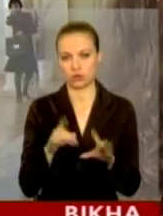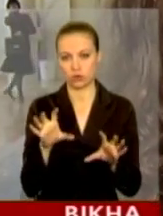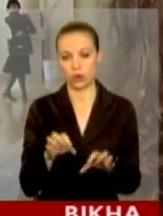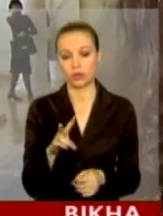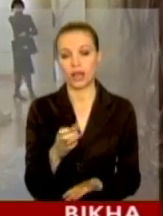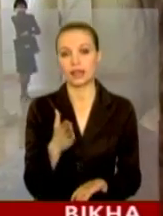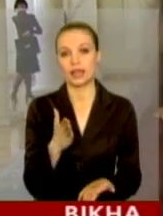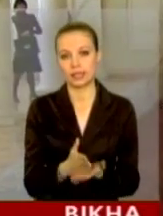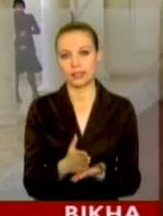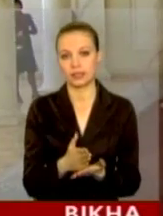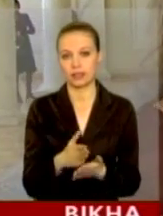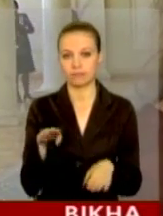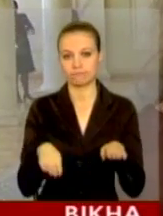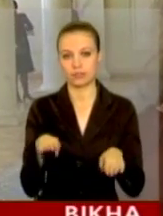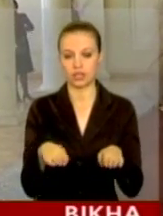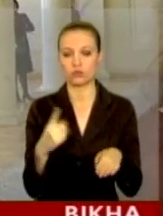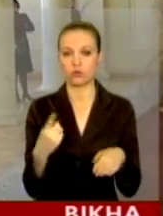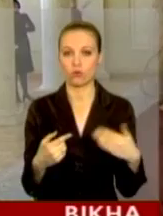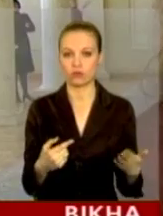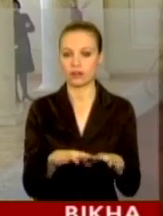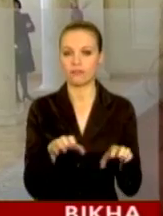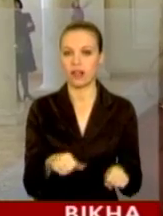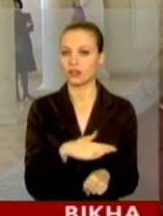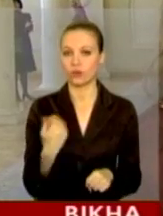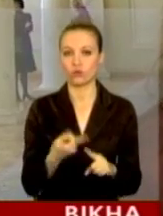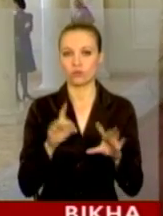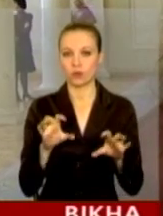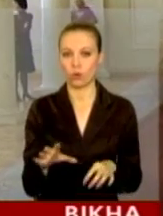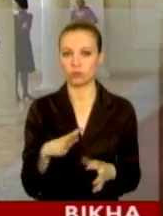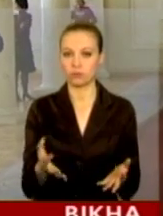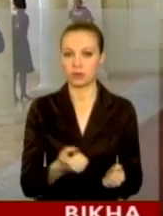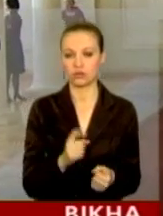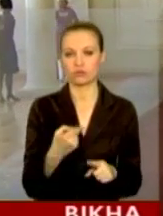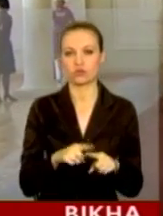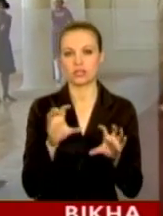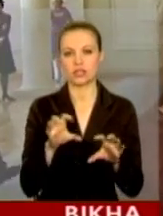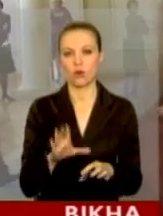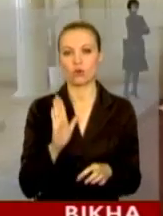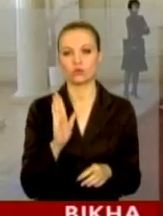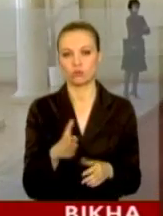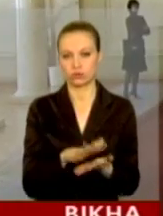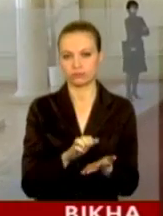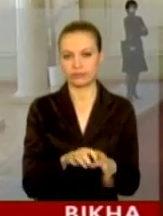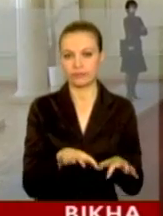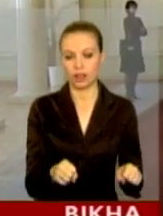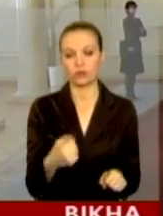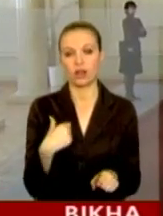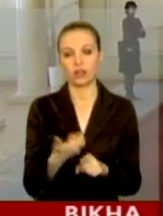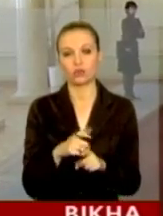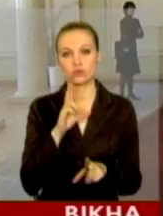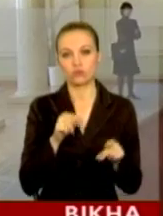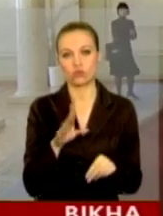але є є Терези Да є Терези з одної сторони Влада не хоче щоб цей закон був прийнятий тому що цей закон буде розривати Владу і я дуже сподіваюсь що